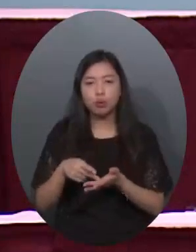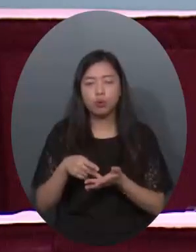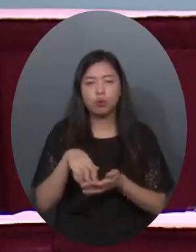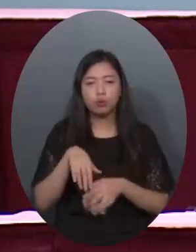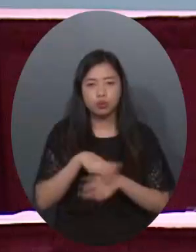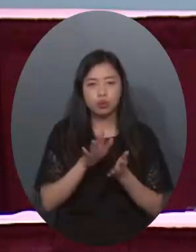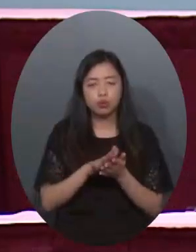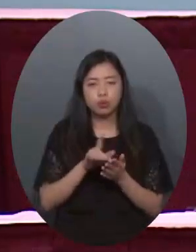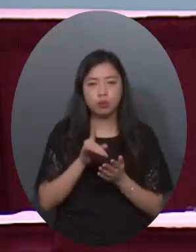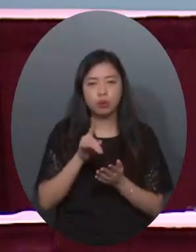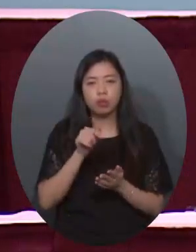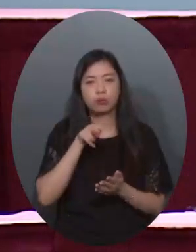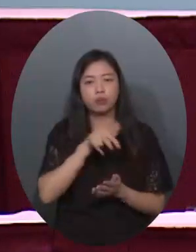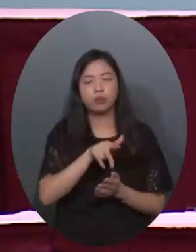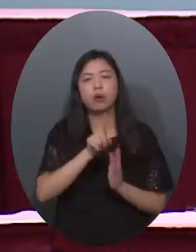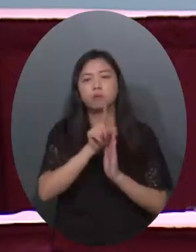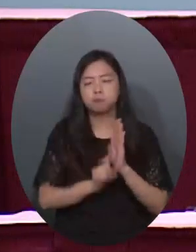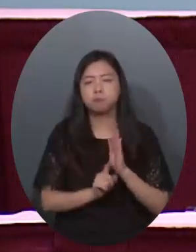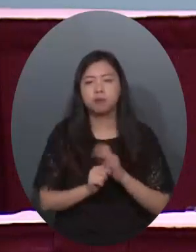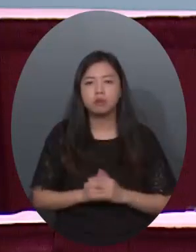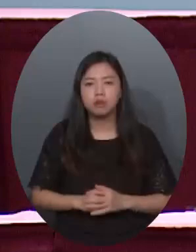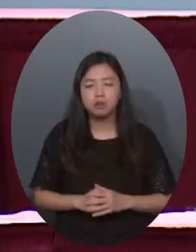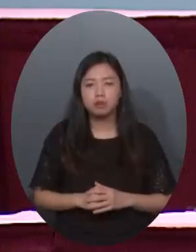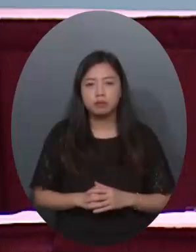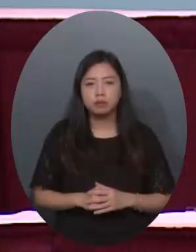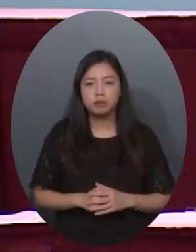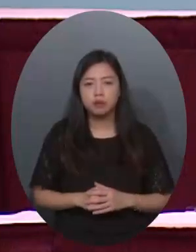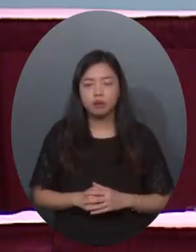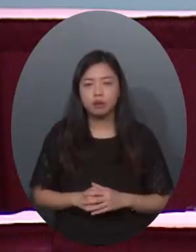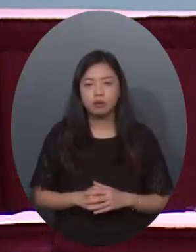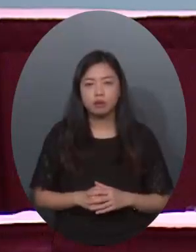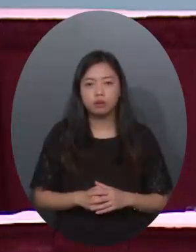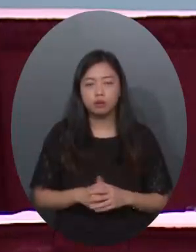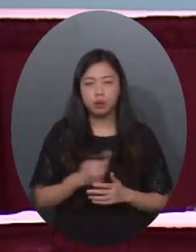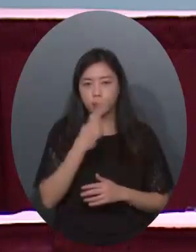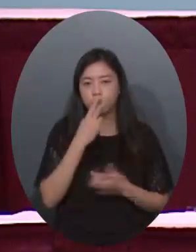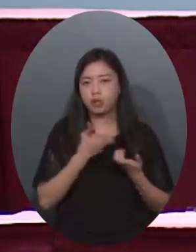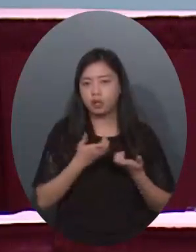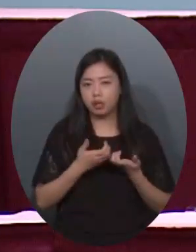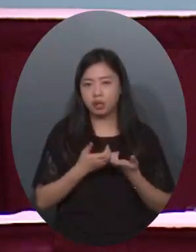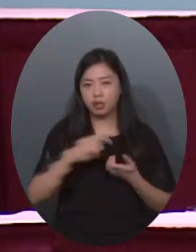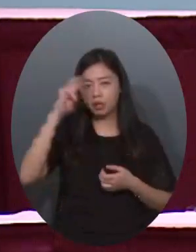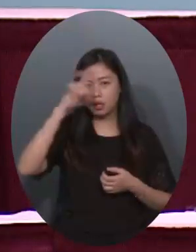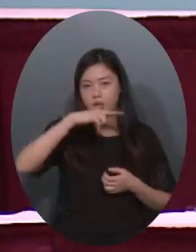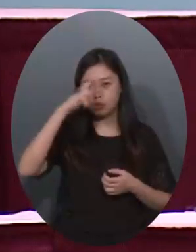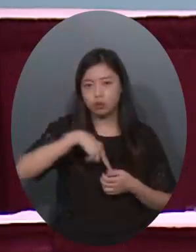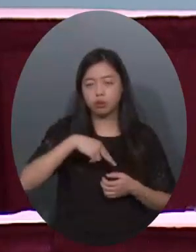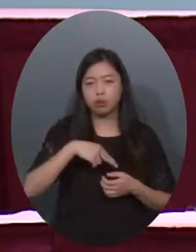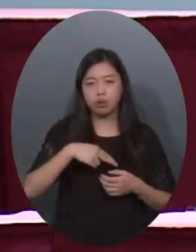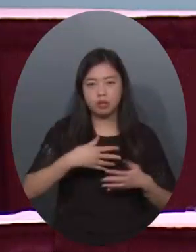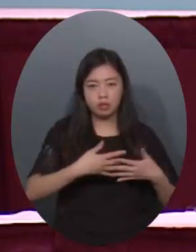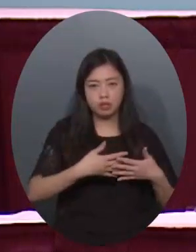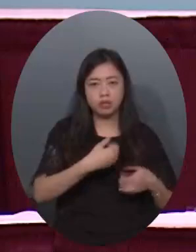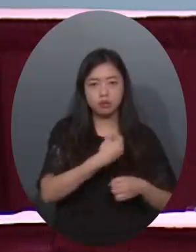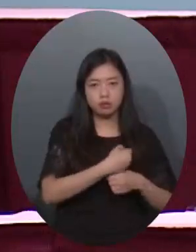入錄得顯著下跌。估計入再計入公司的經常性業務、物業